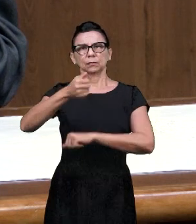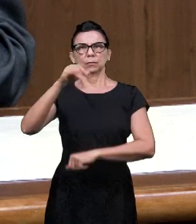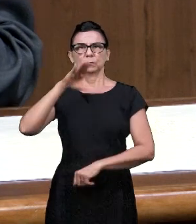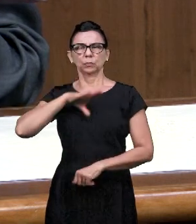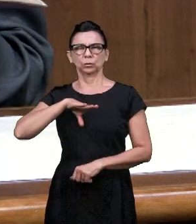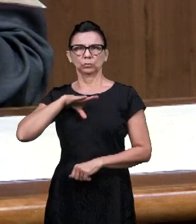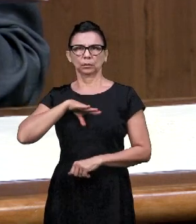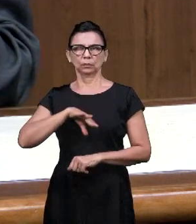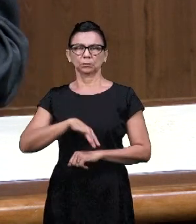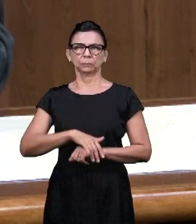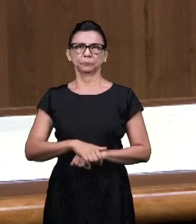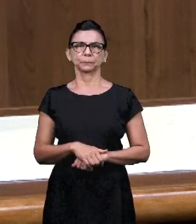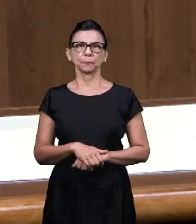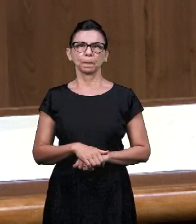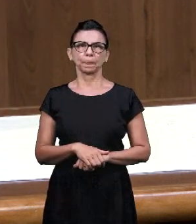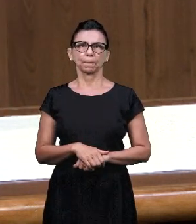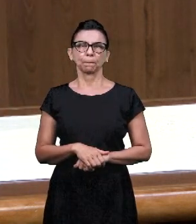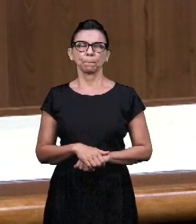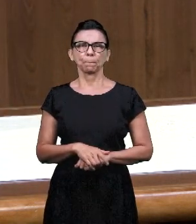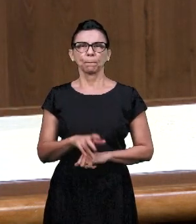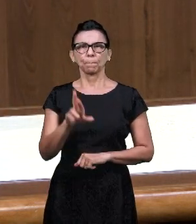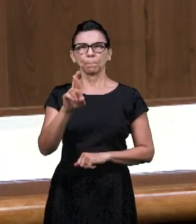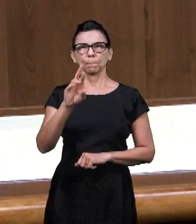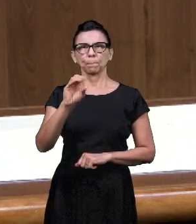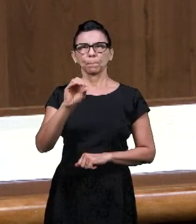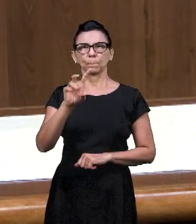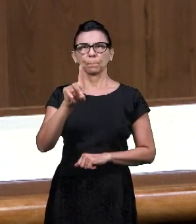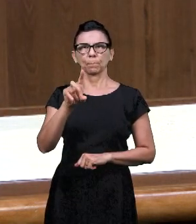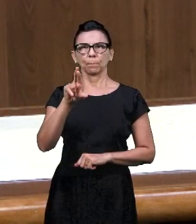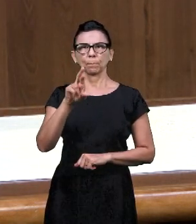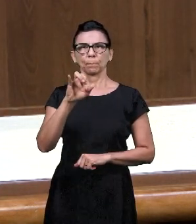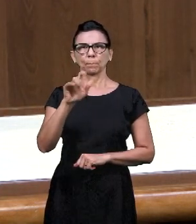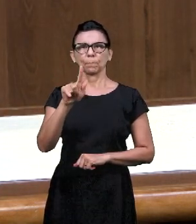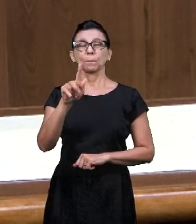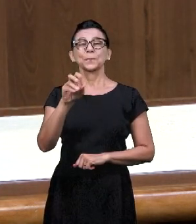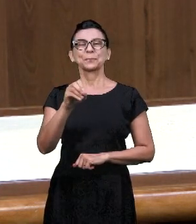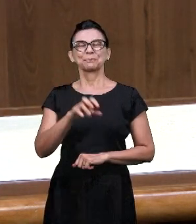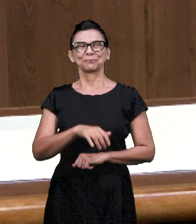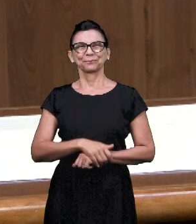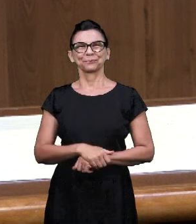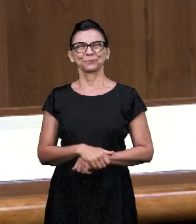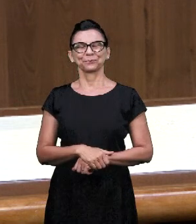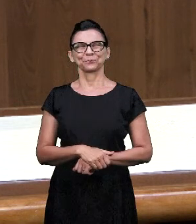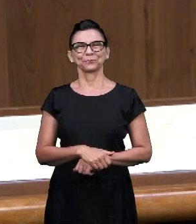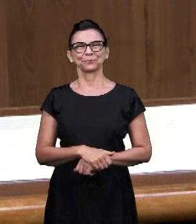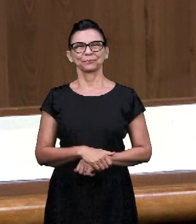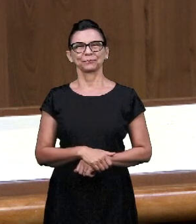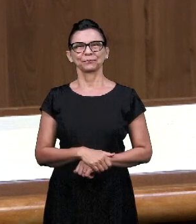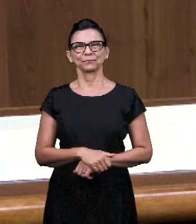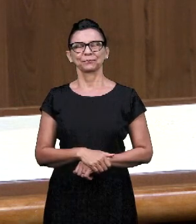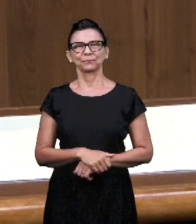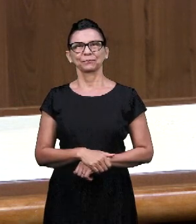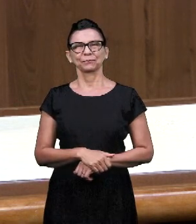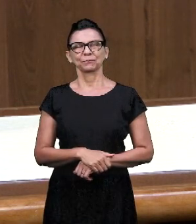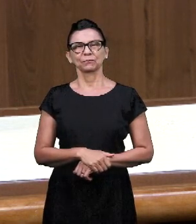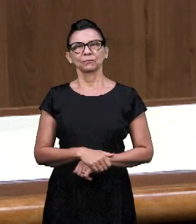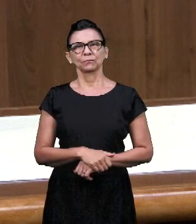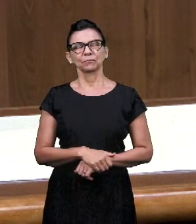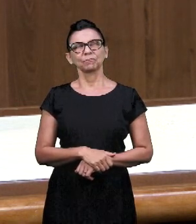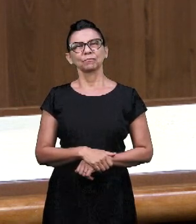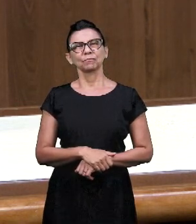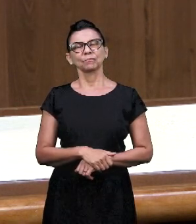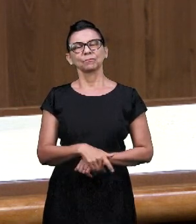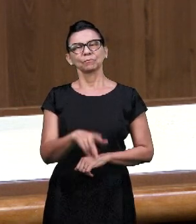qui s'appelle Rodrigo Gonçalves. Il va répondre à cette question et ensuite nous passons à l'état de Rio de Janeiro